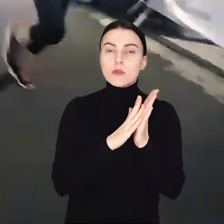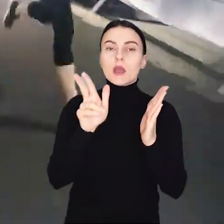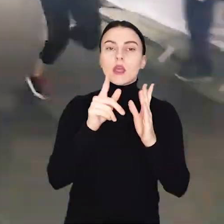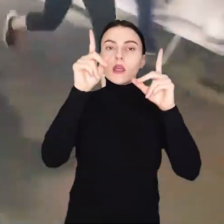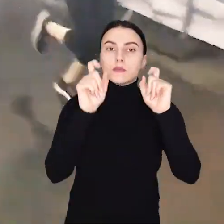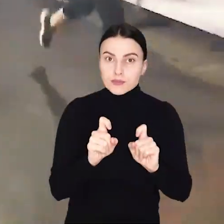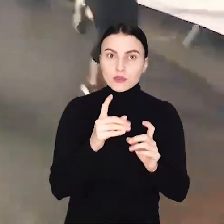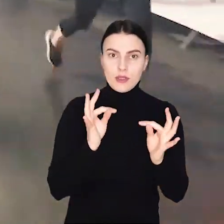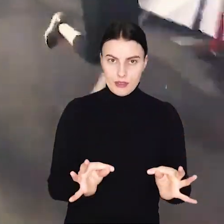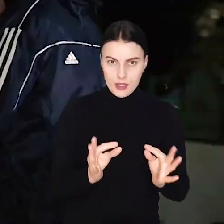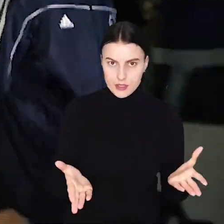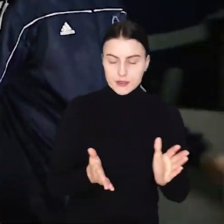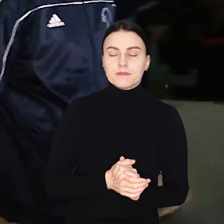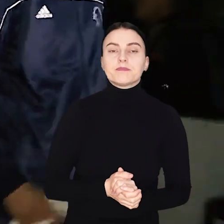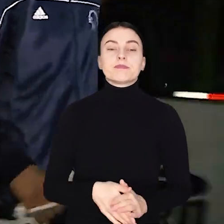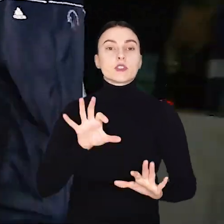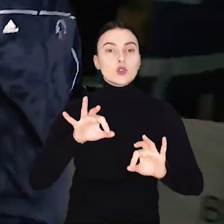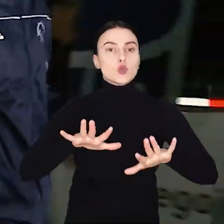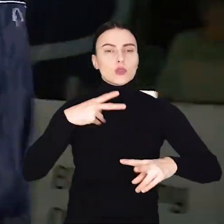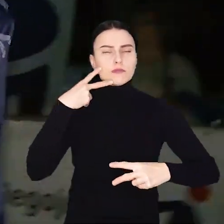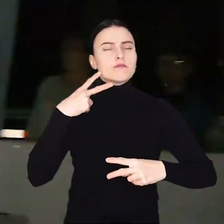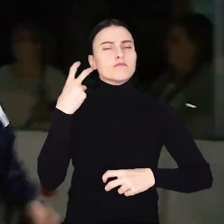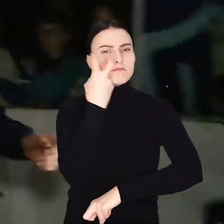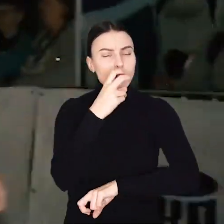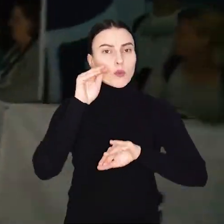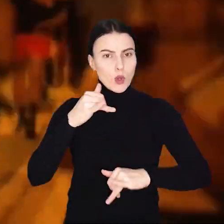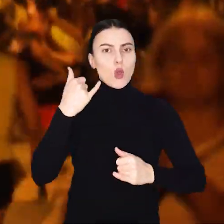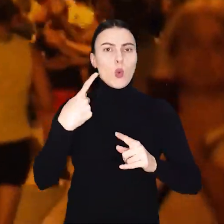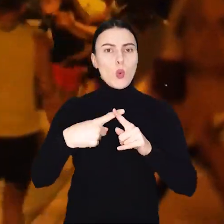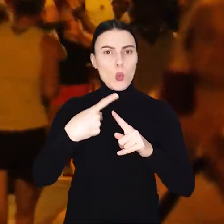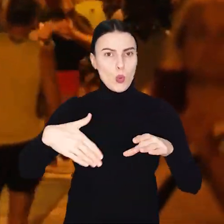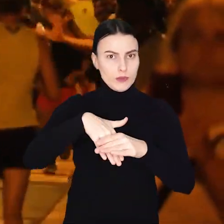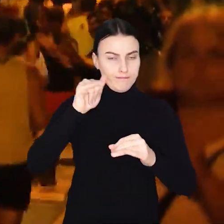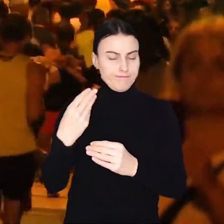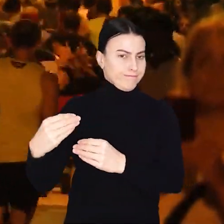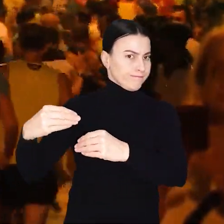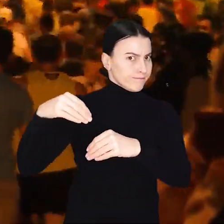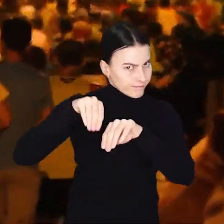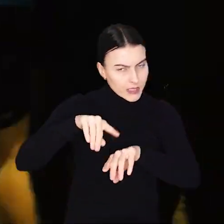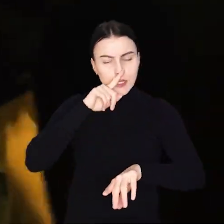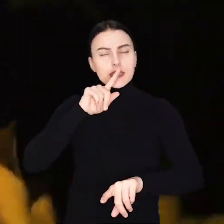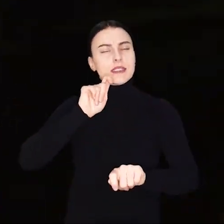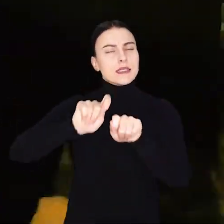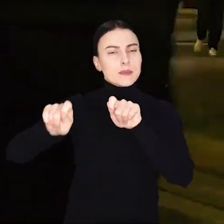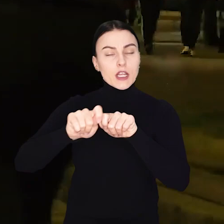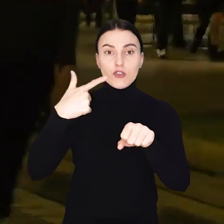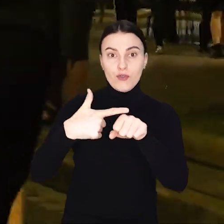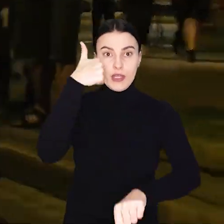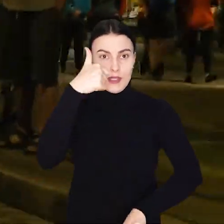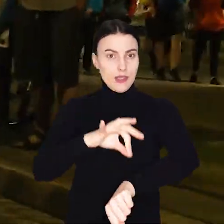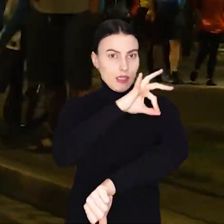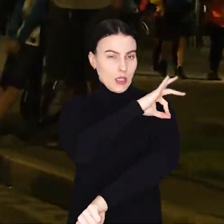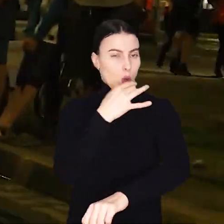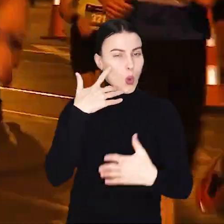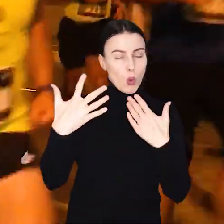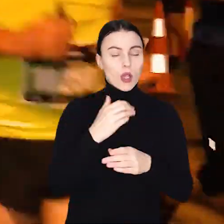na wydarzenie już wystartowały. Pomimo dużego zainteresowania wciąż możecie wziąć udział i sprawdzić się na dystansie około